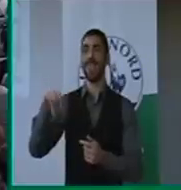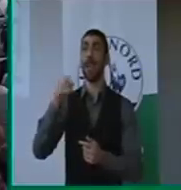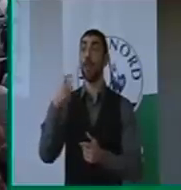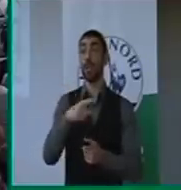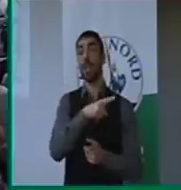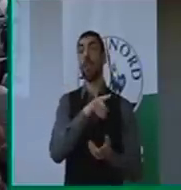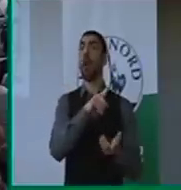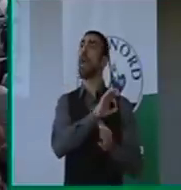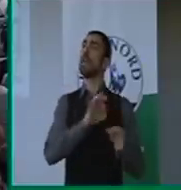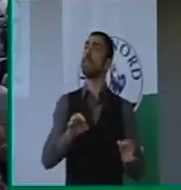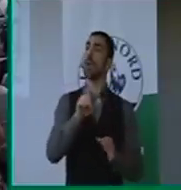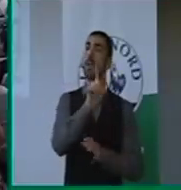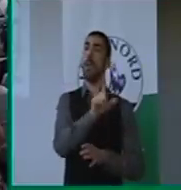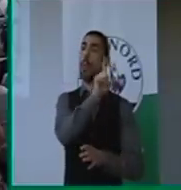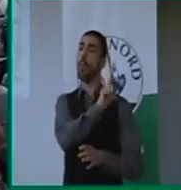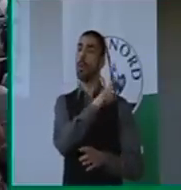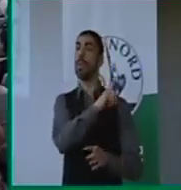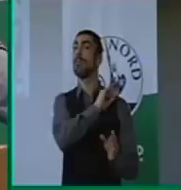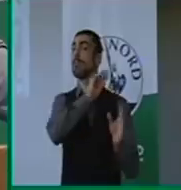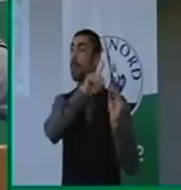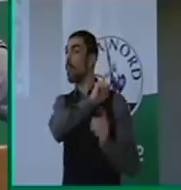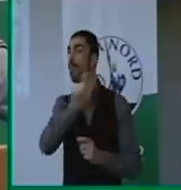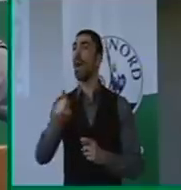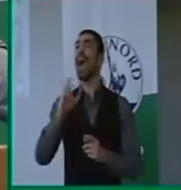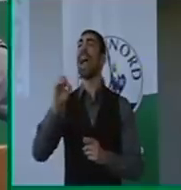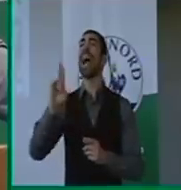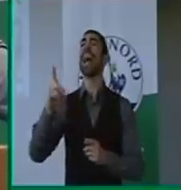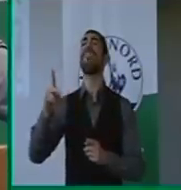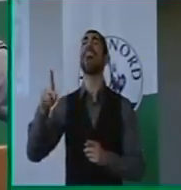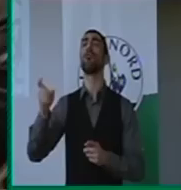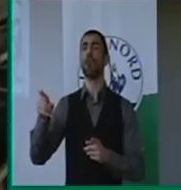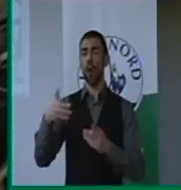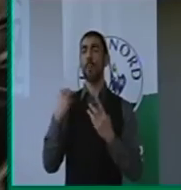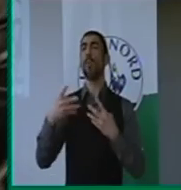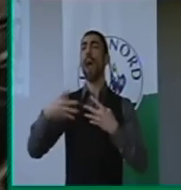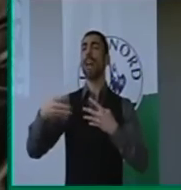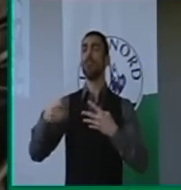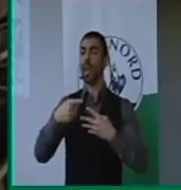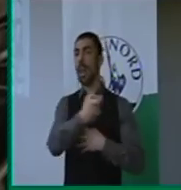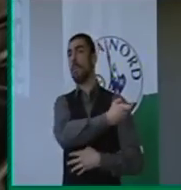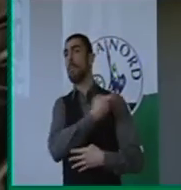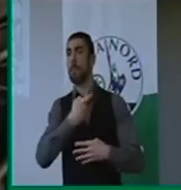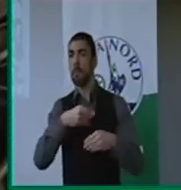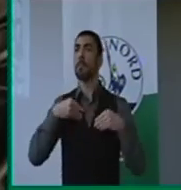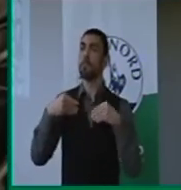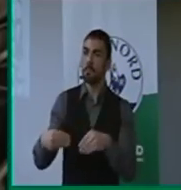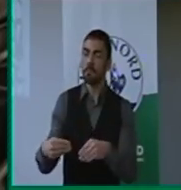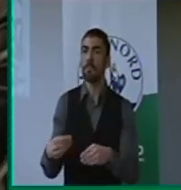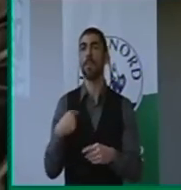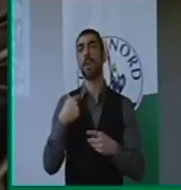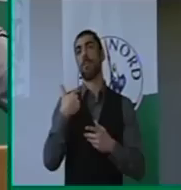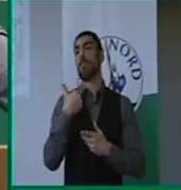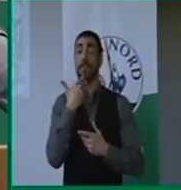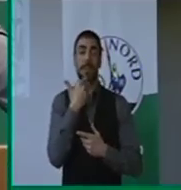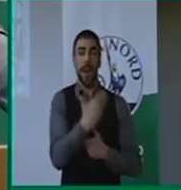disponibile lunedì perché lui è venuto ai cancelli di Caravaggio nonostante tutte le difficoltà e i problemi che ha incontrato e siamo molto